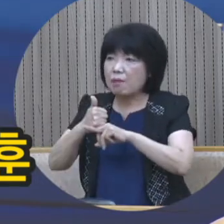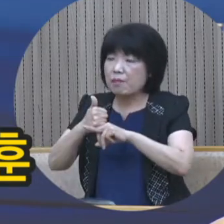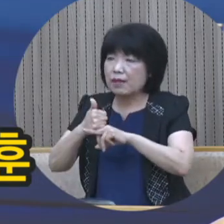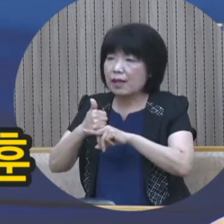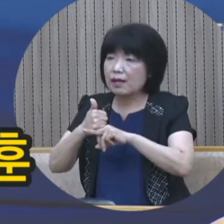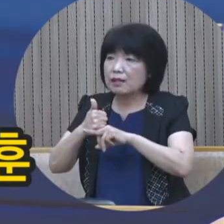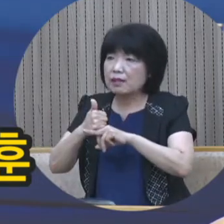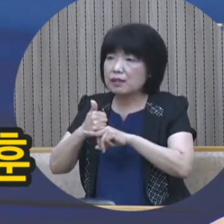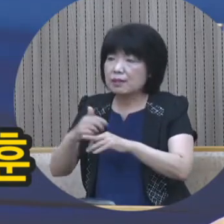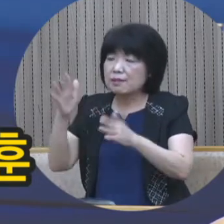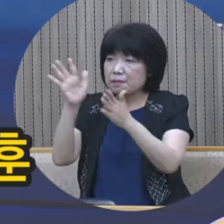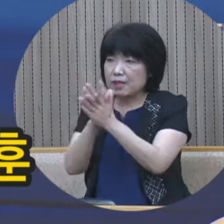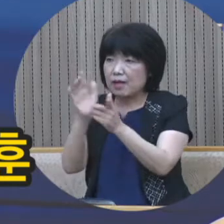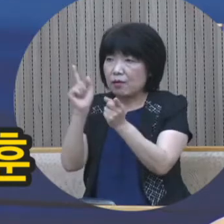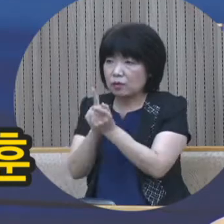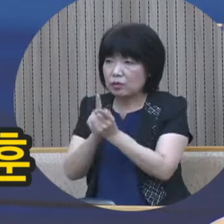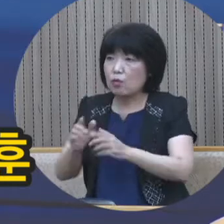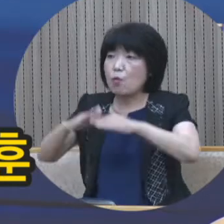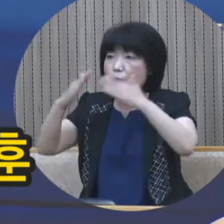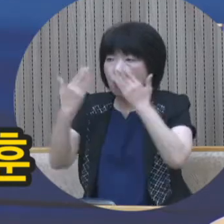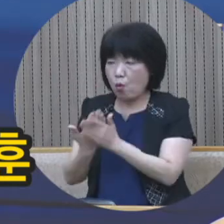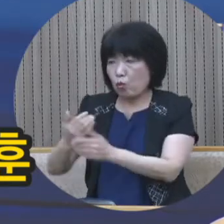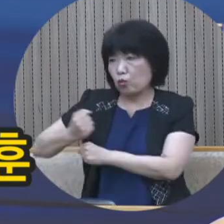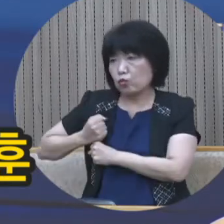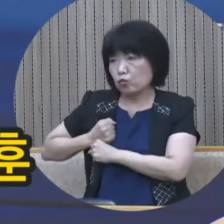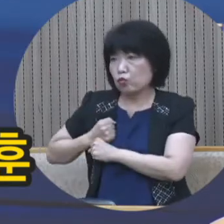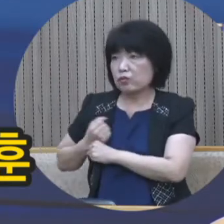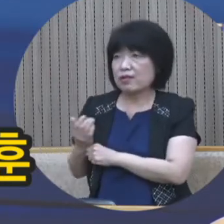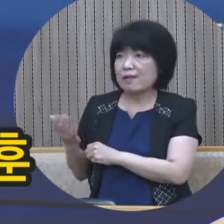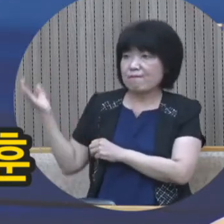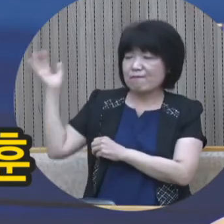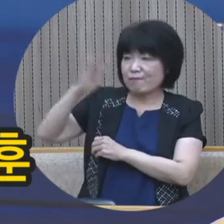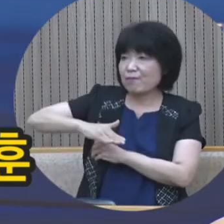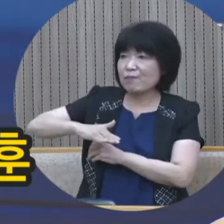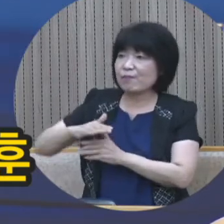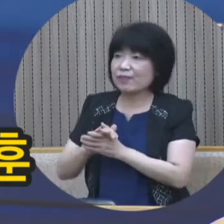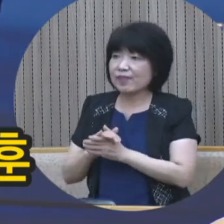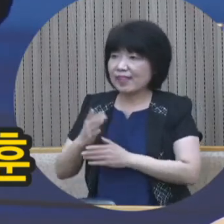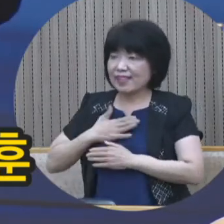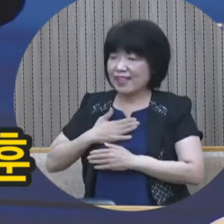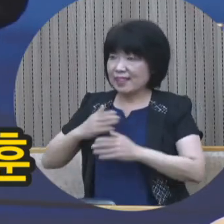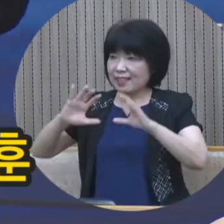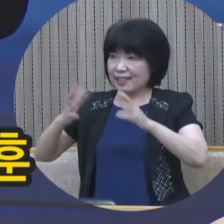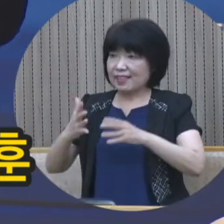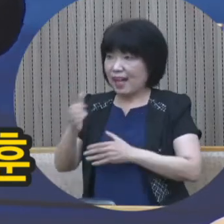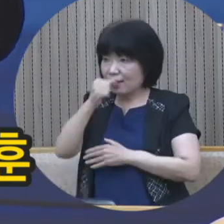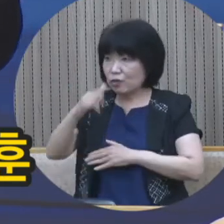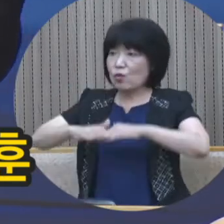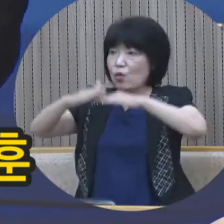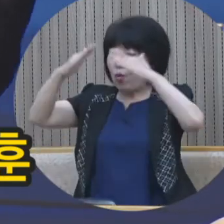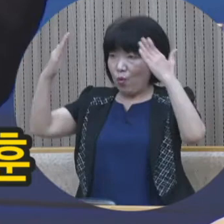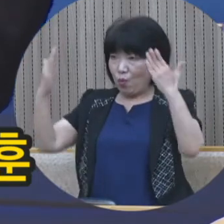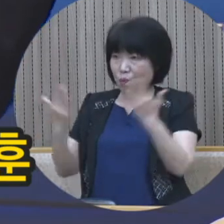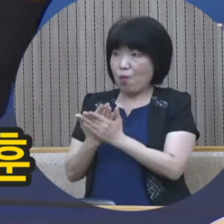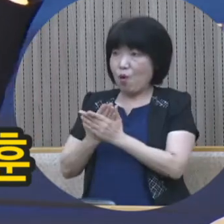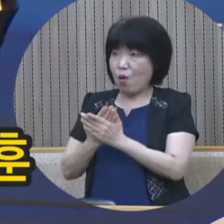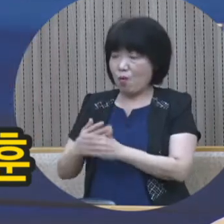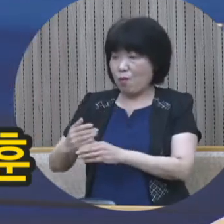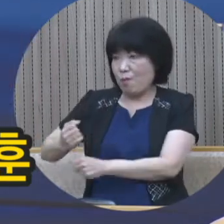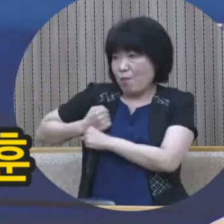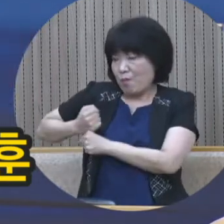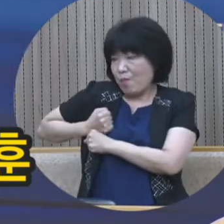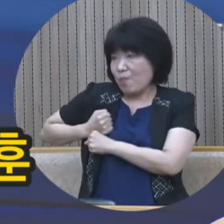베나닷이 친히 그 모든 군대를 이끌고, 그러니까 자기 나라가 가지고 있는 모든 병력을